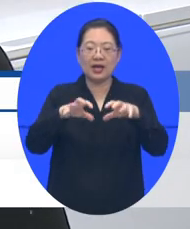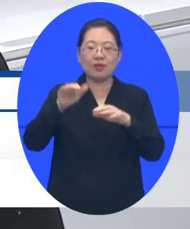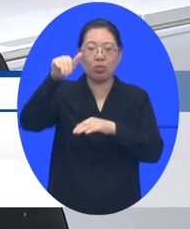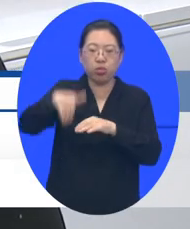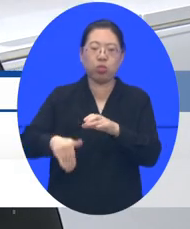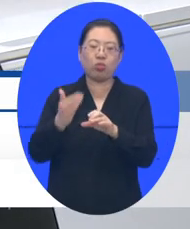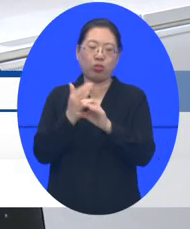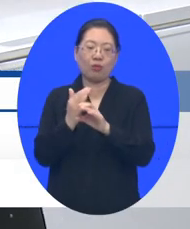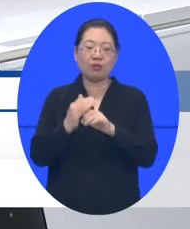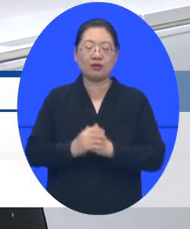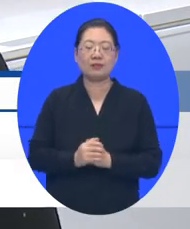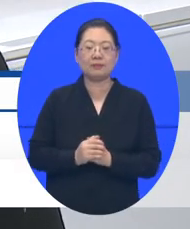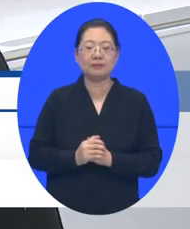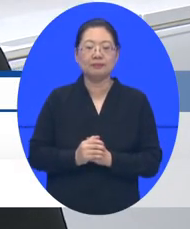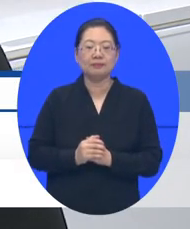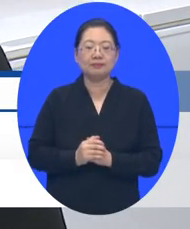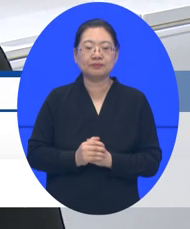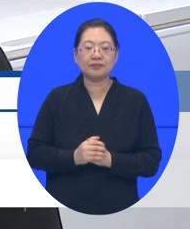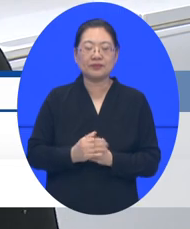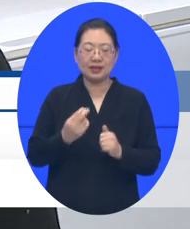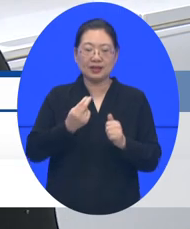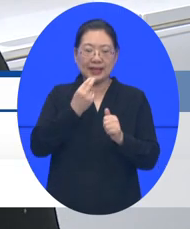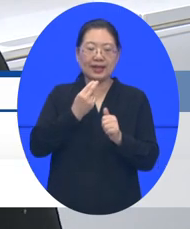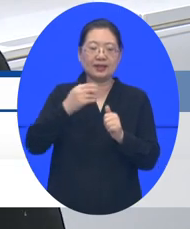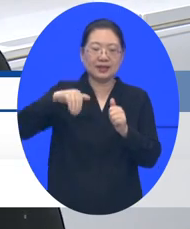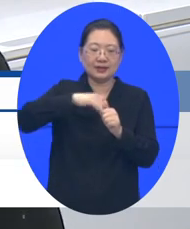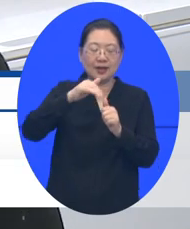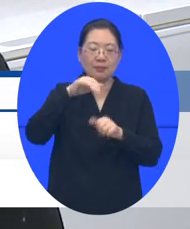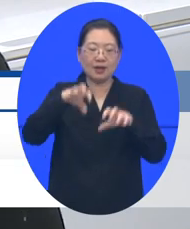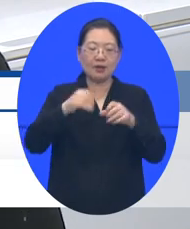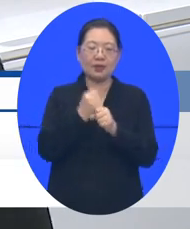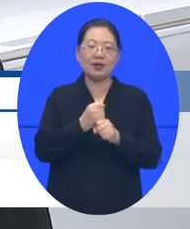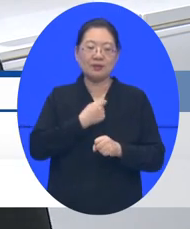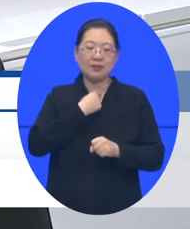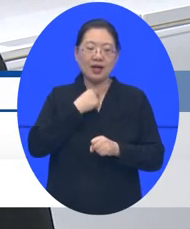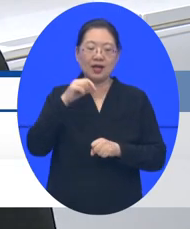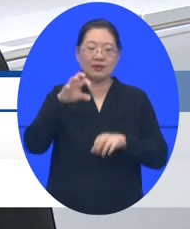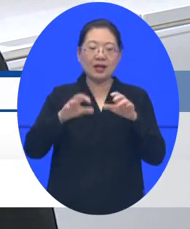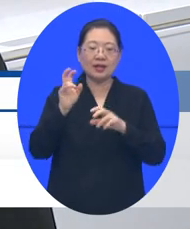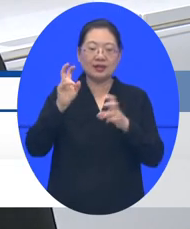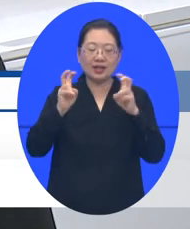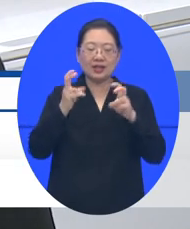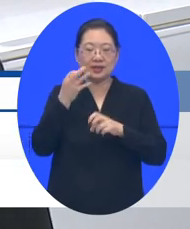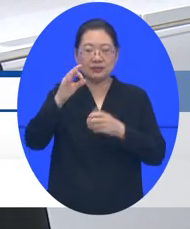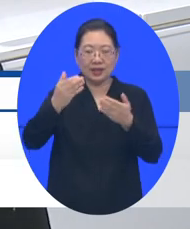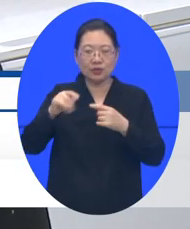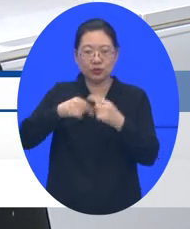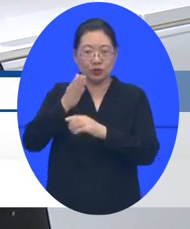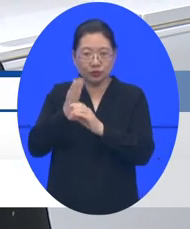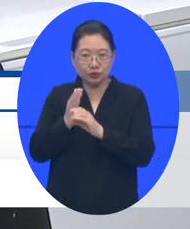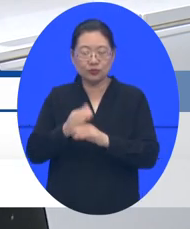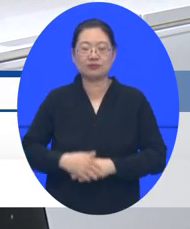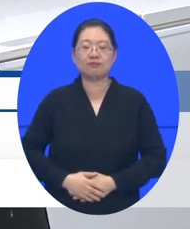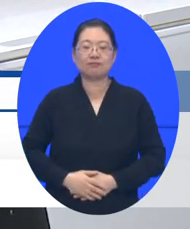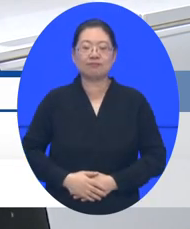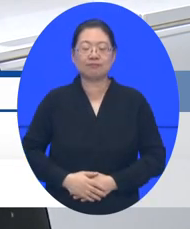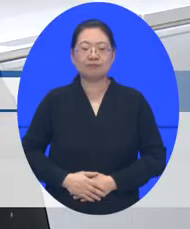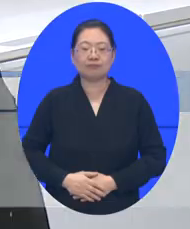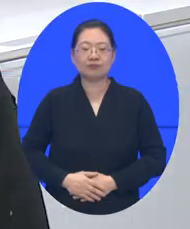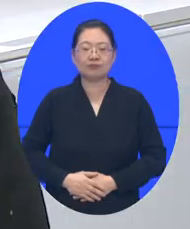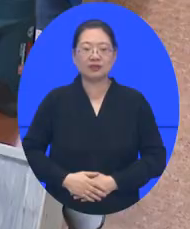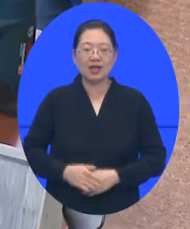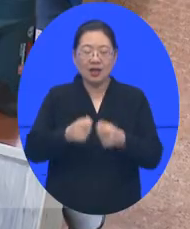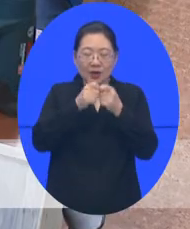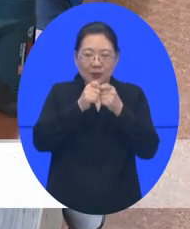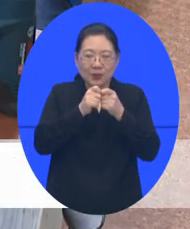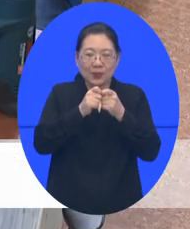마을이 굉장히 쇠퇴가 되고 있잖아요. 우리를 생태마을로 만들어보는 게 좋겠다. 마을기업으로 인증받아서 지금 운영을 하게 된